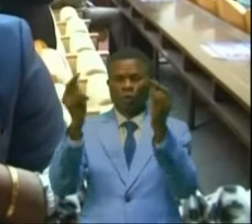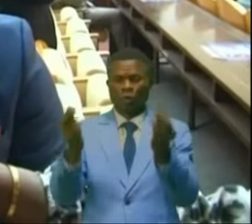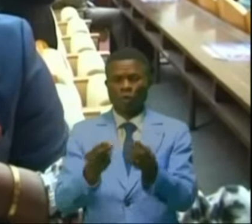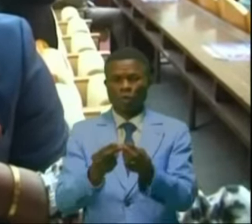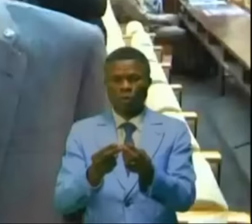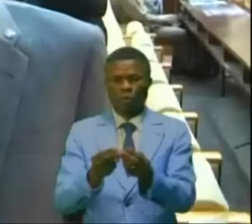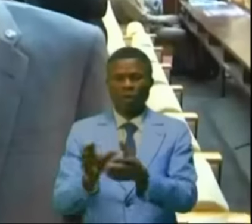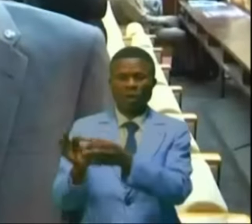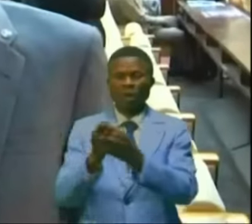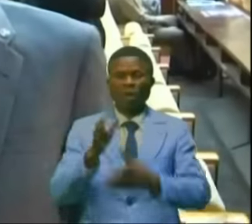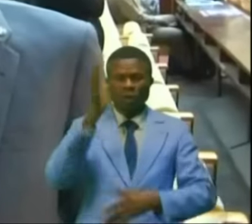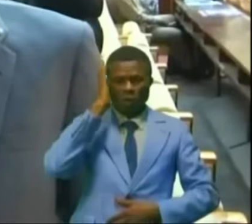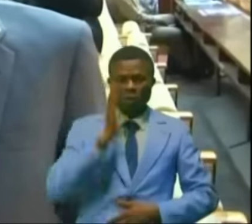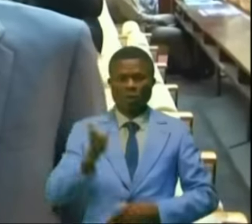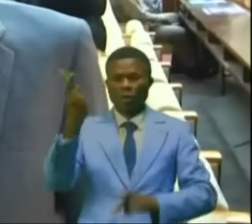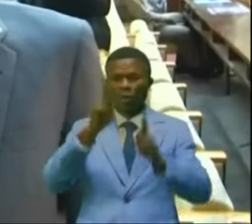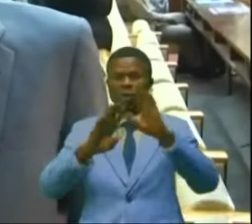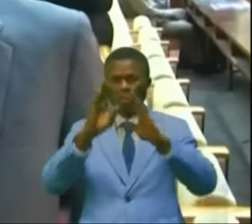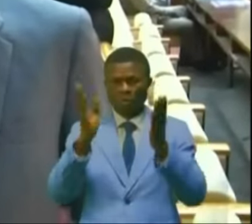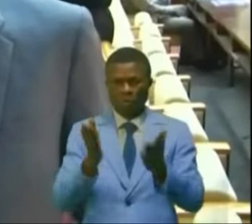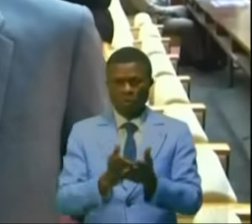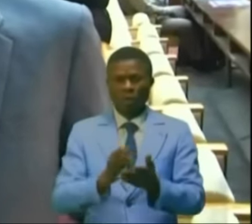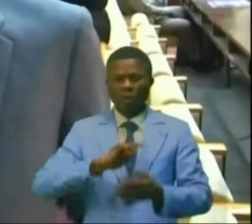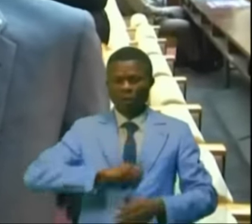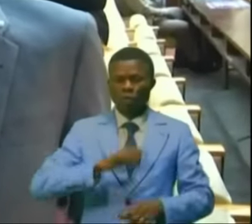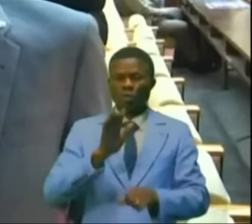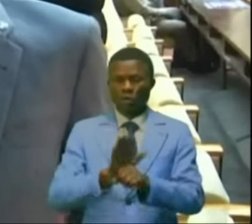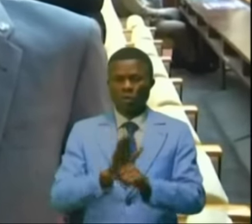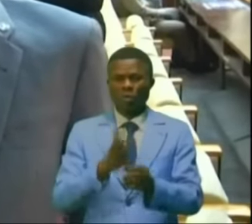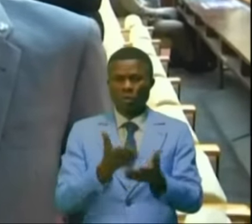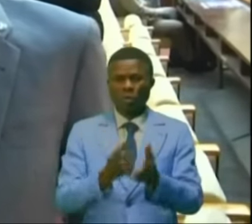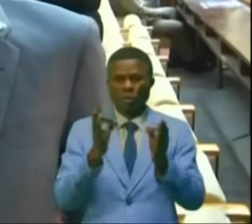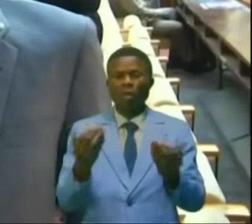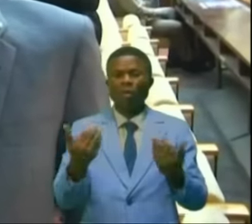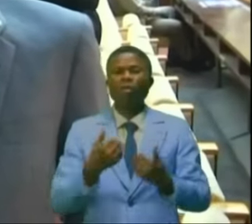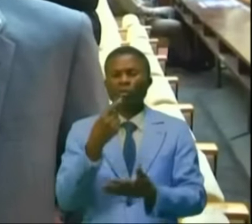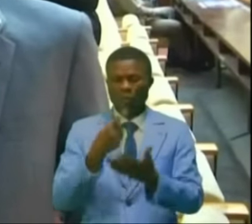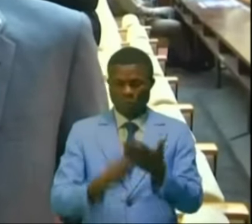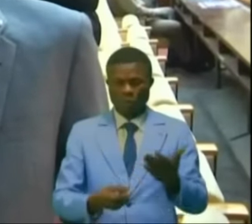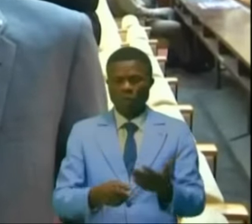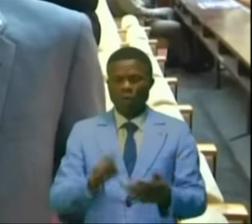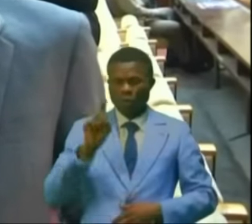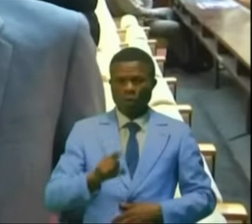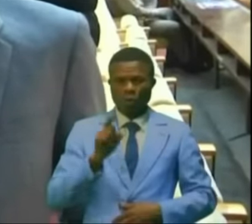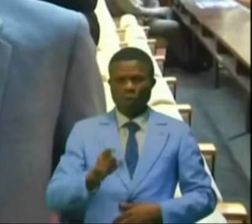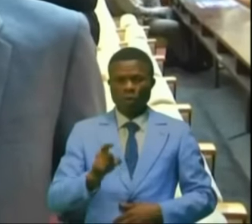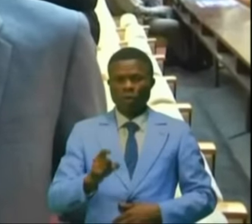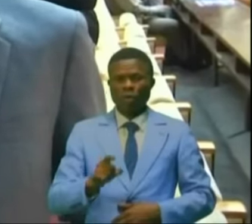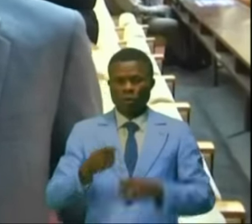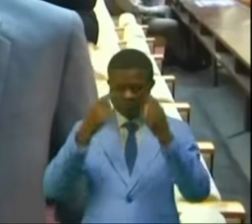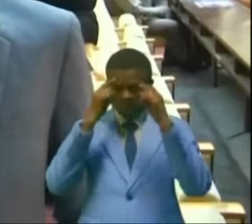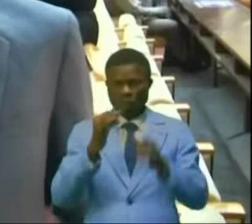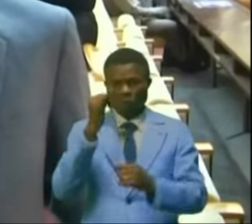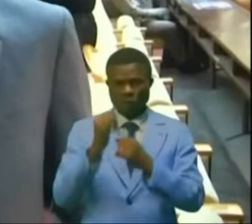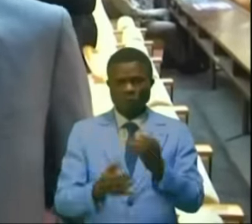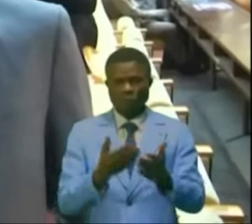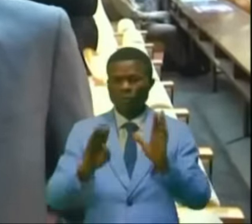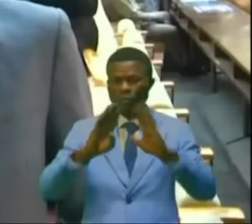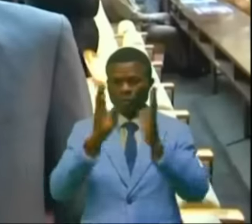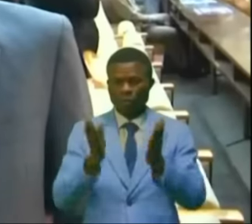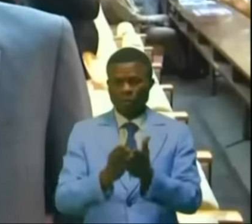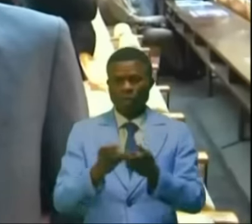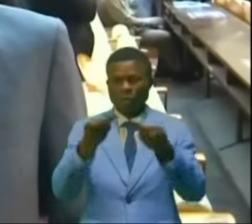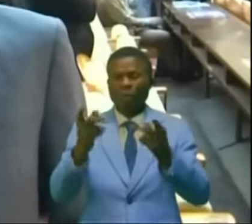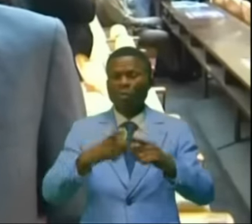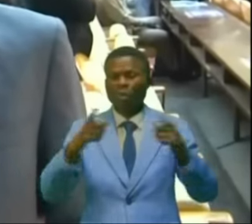des lignes sacrées. La population s'est beaucoup impatientée. Mais qu'est-ce que vous voulez? Il fallait trouver un compromis pour que tous les grands